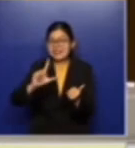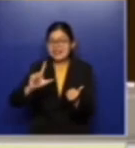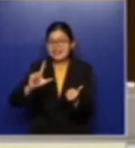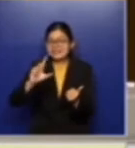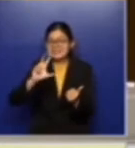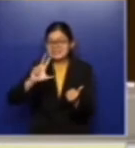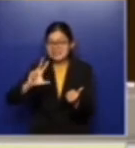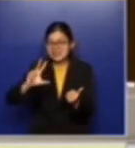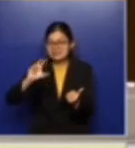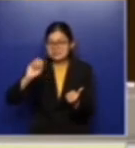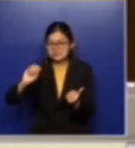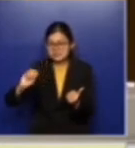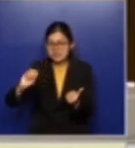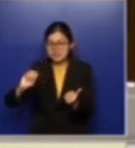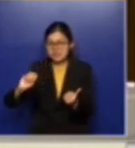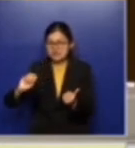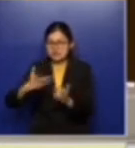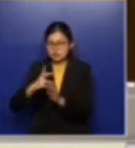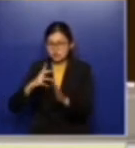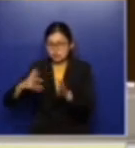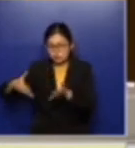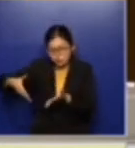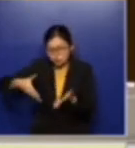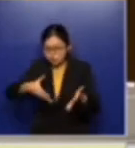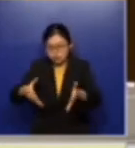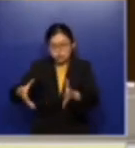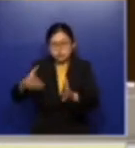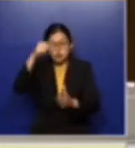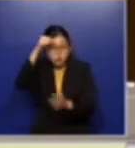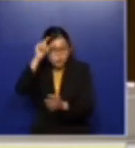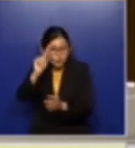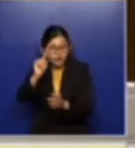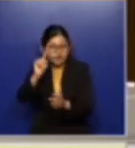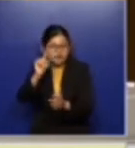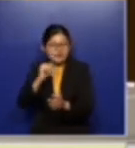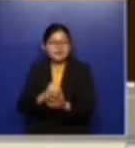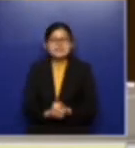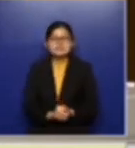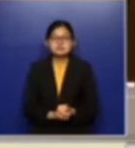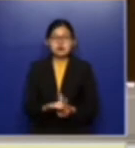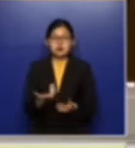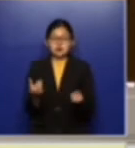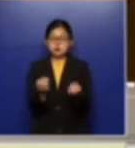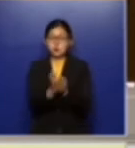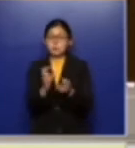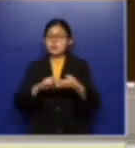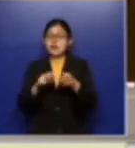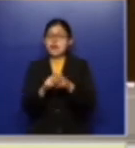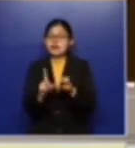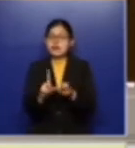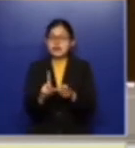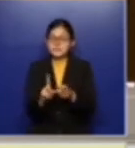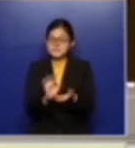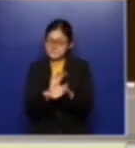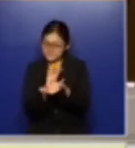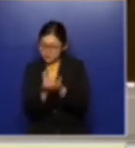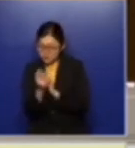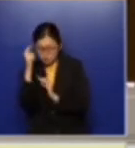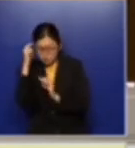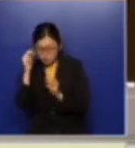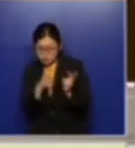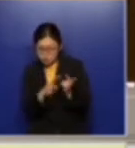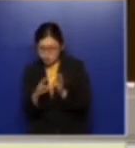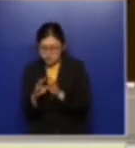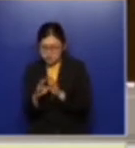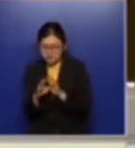วันแต่วันนี้มากหน่อยพอมีปัญหาเขาก็ปรับน้ำลดน้ำที่